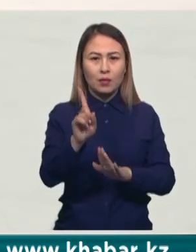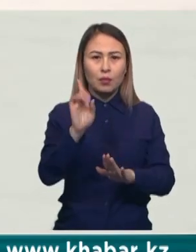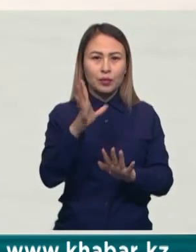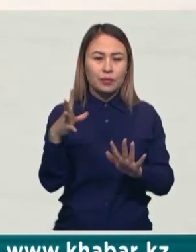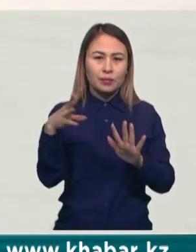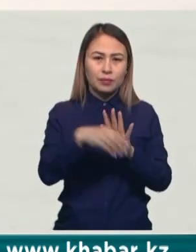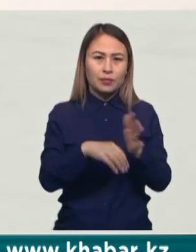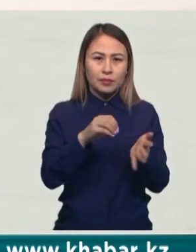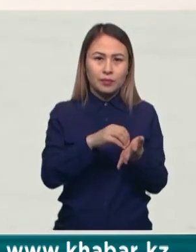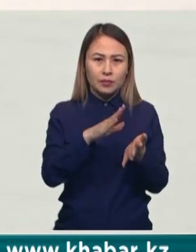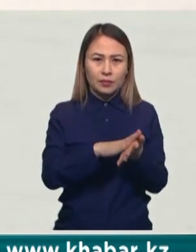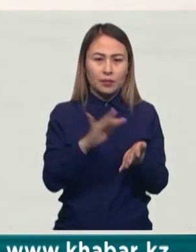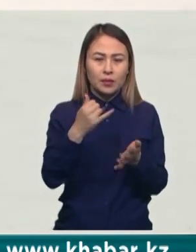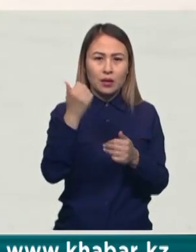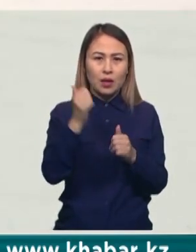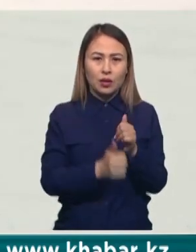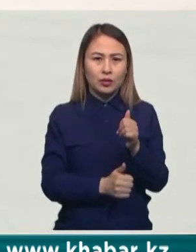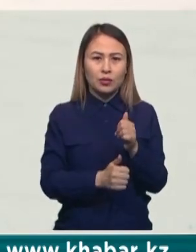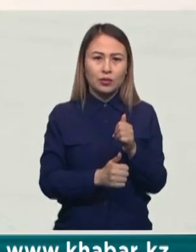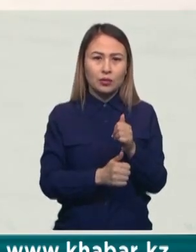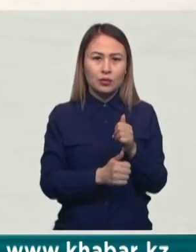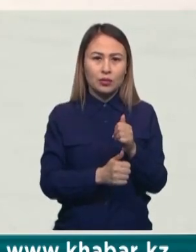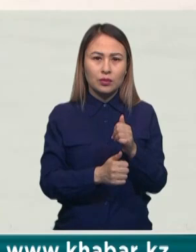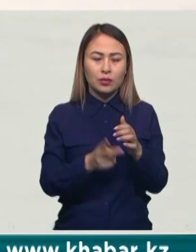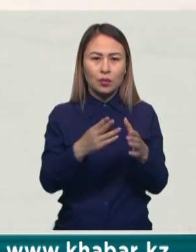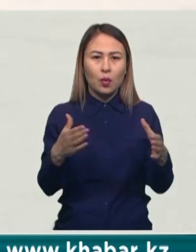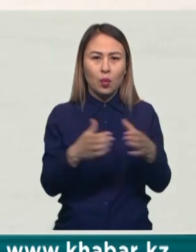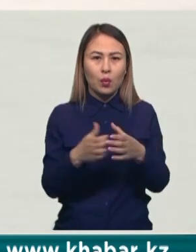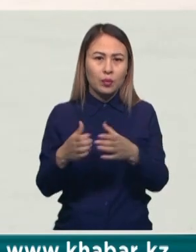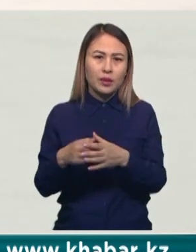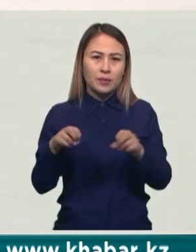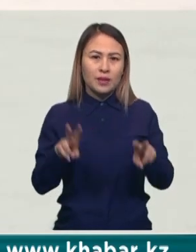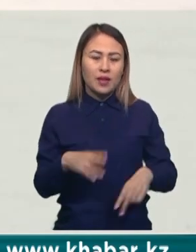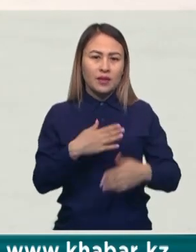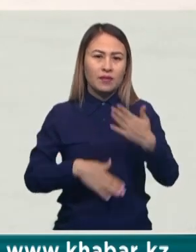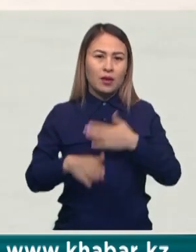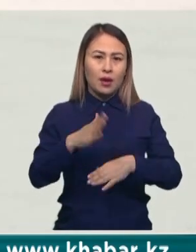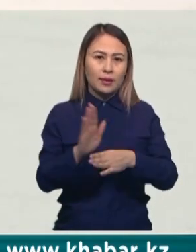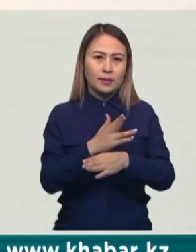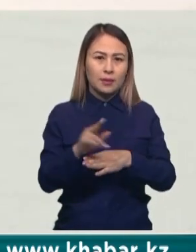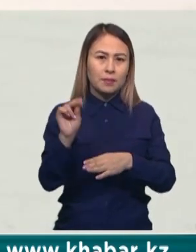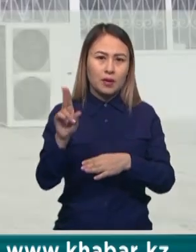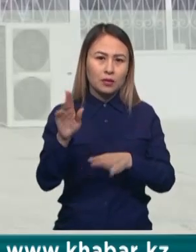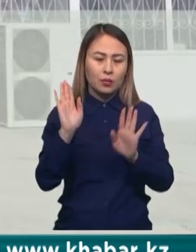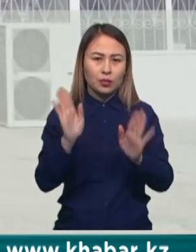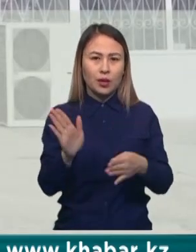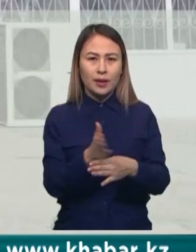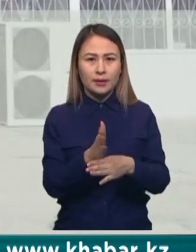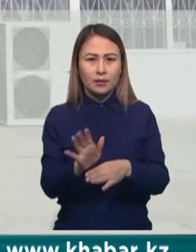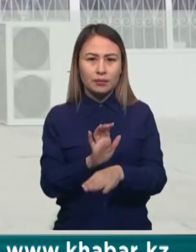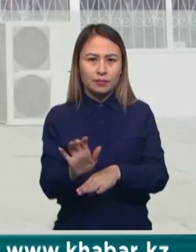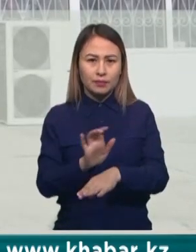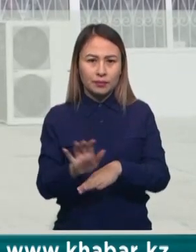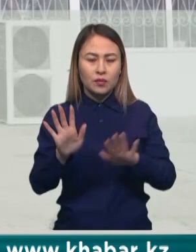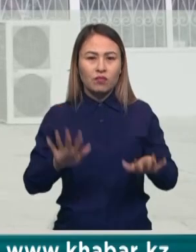кіргіземіз. Одан кейін барып әр осал топтағы адамдарға өздеріне жеке проездный билеттер шығарып береміз. Әкімдік